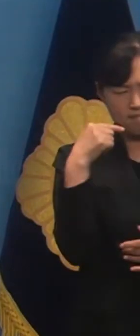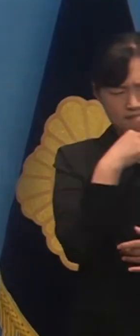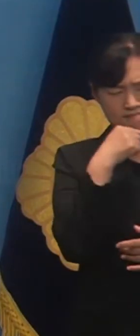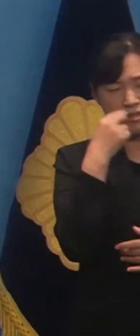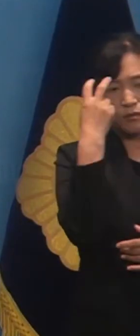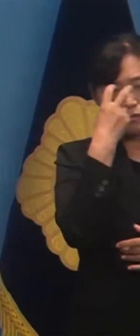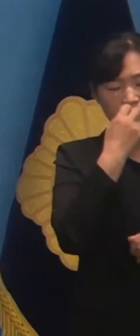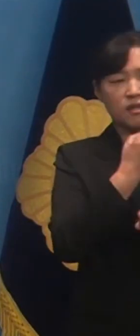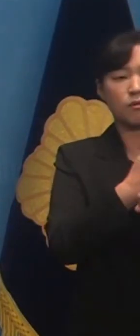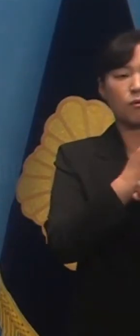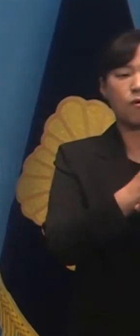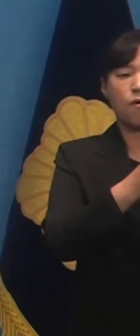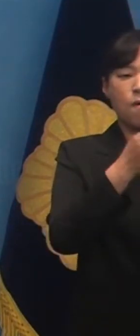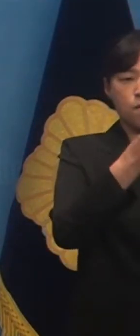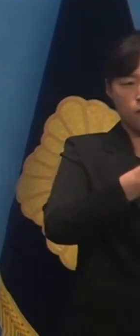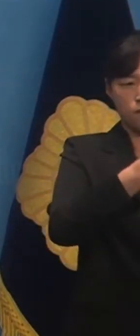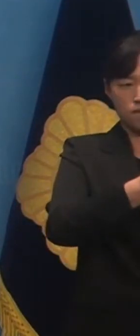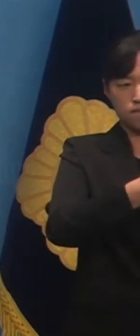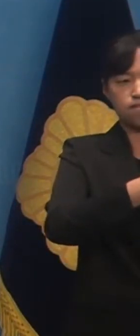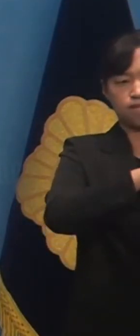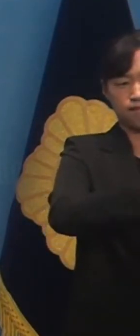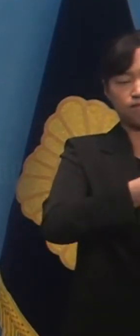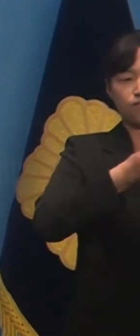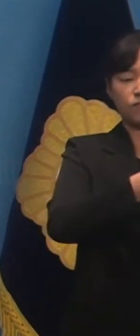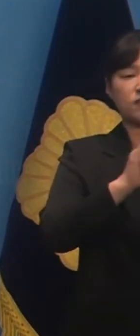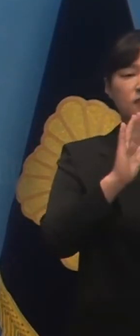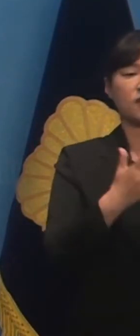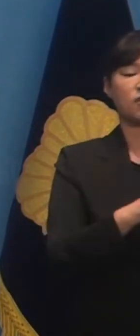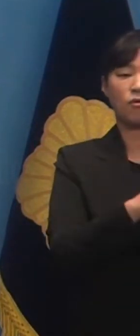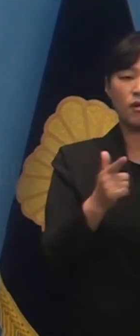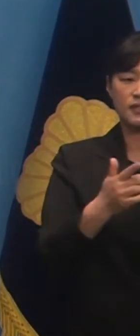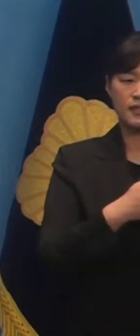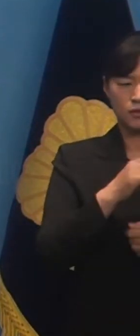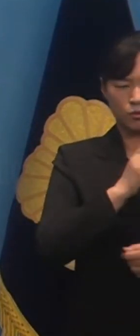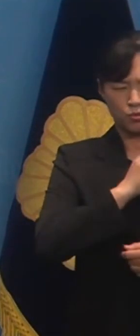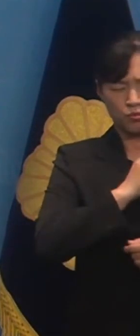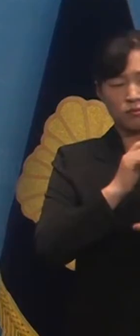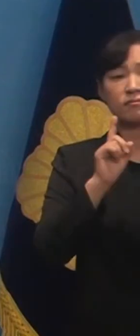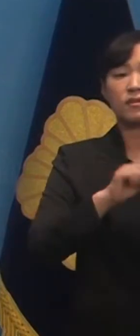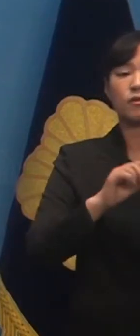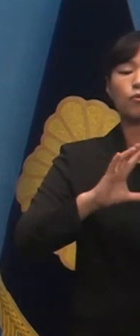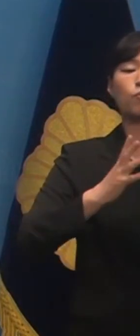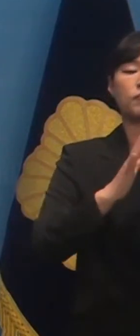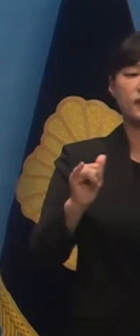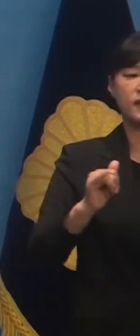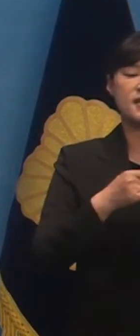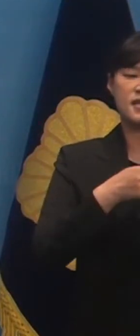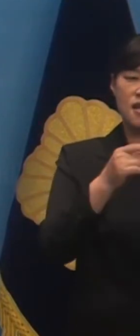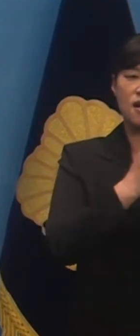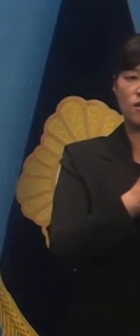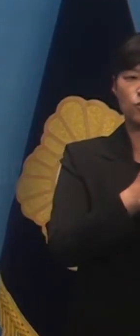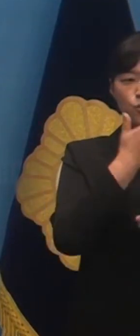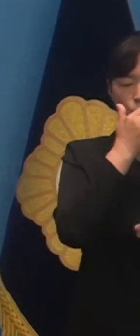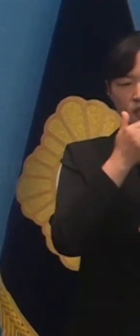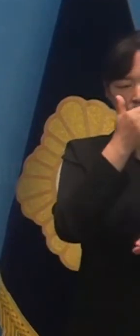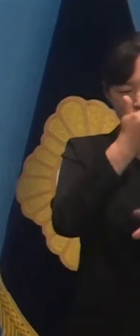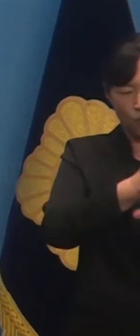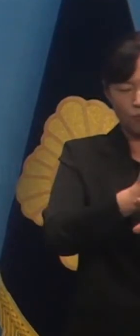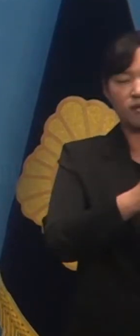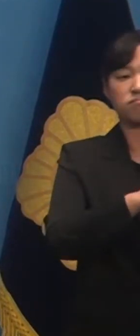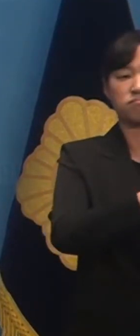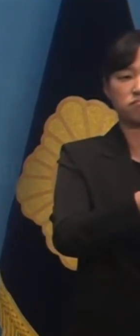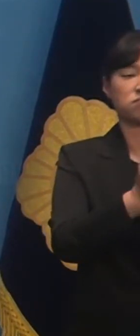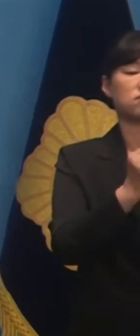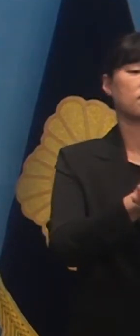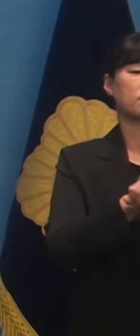수사와 엄정한 법적 조치를 취해야 합니다. 여러 혐의들에 대해 국민들에게 납득할 만한 결과가